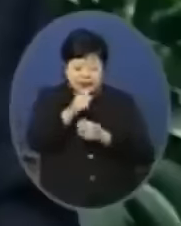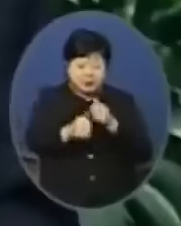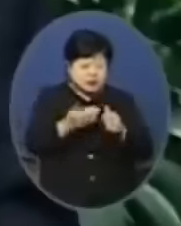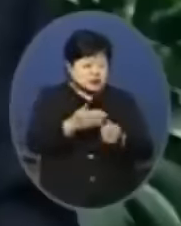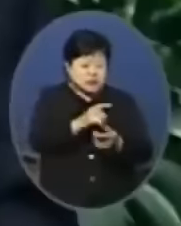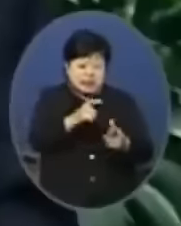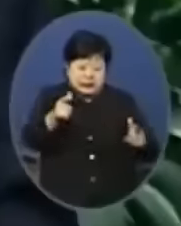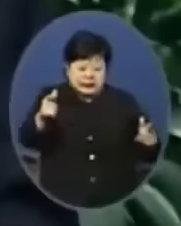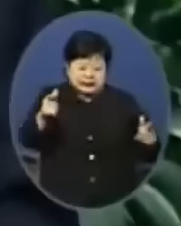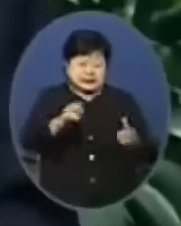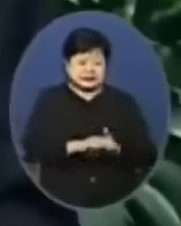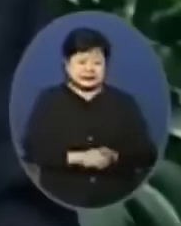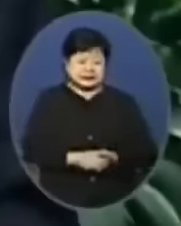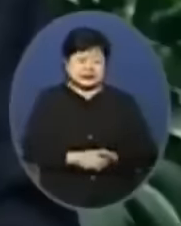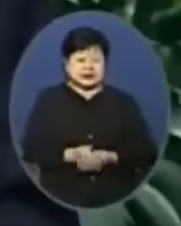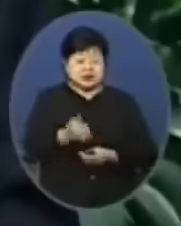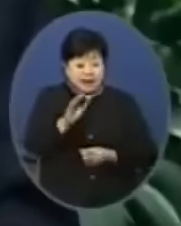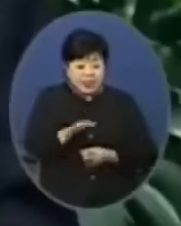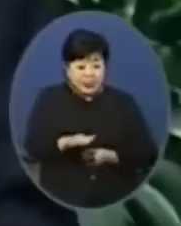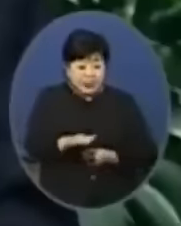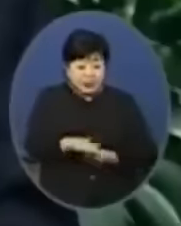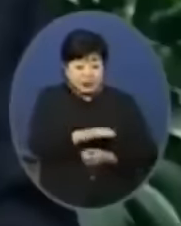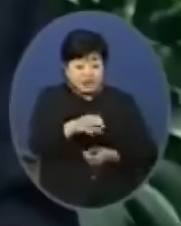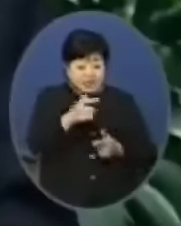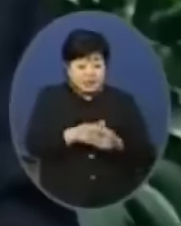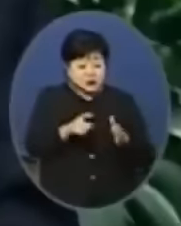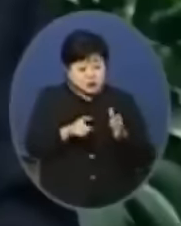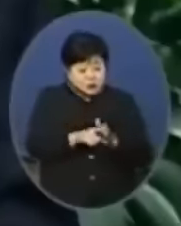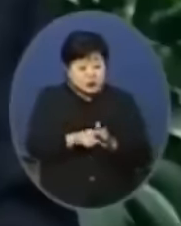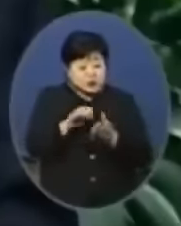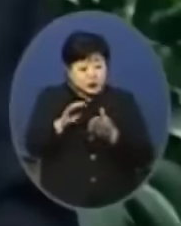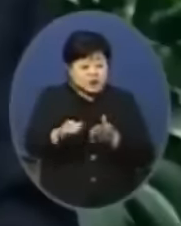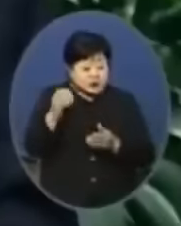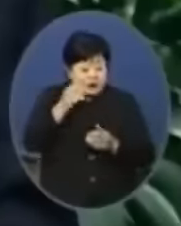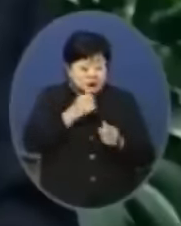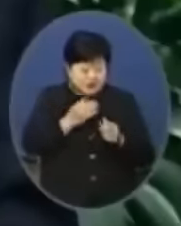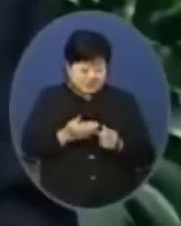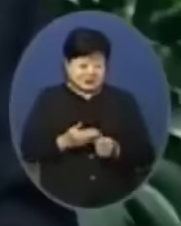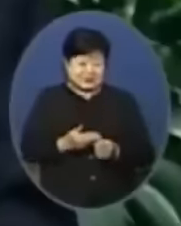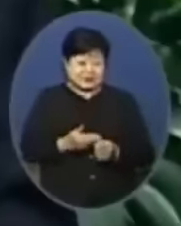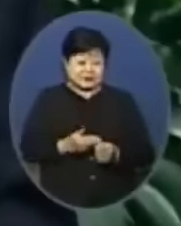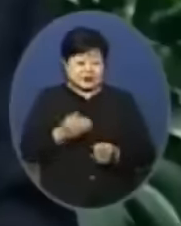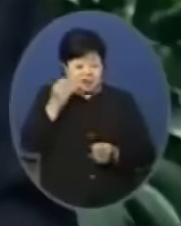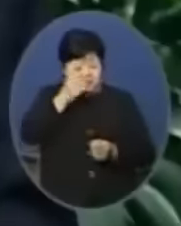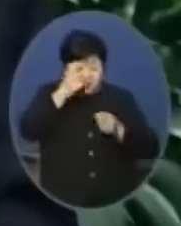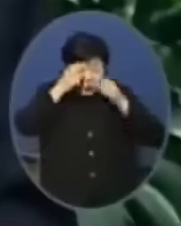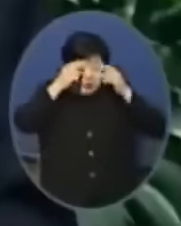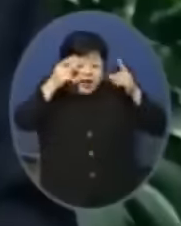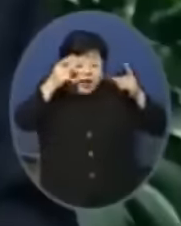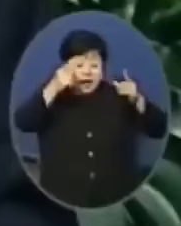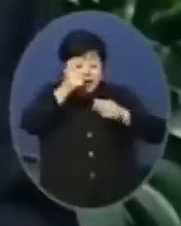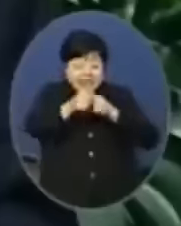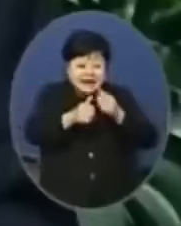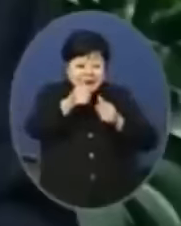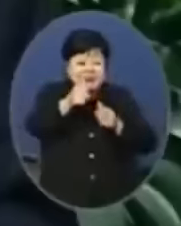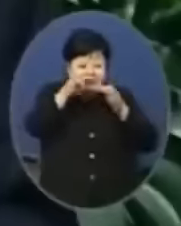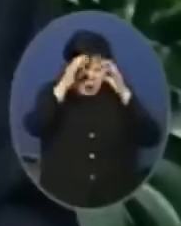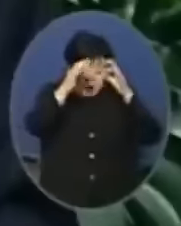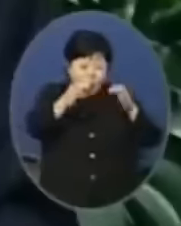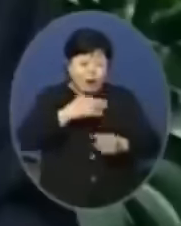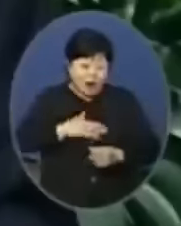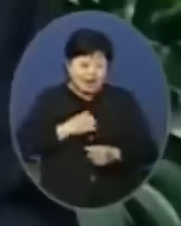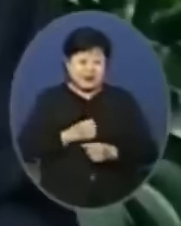주지 않습니다. 그러나 우리가 예수를 믿고 나면 성령께서 우리 영안을 열어서 하나님을